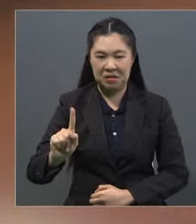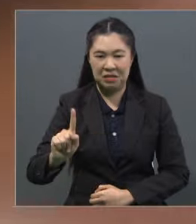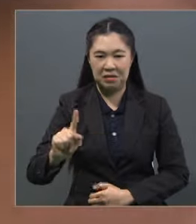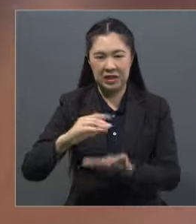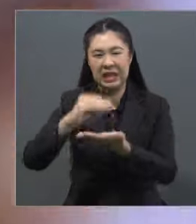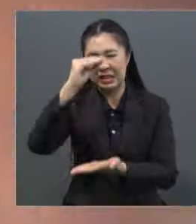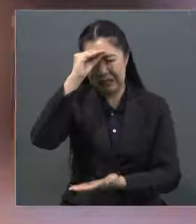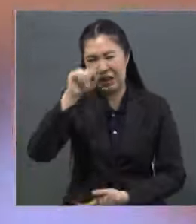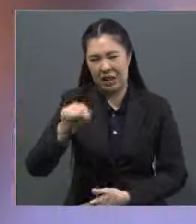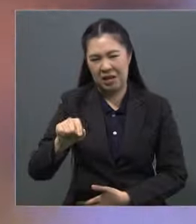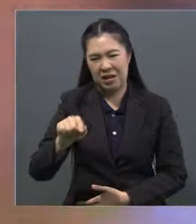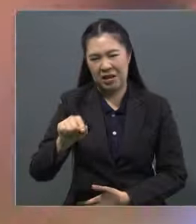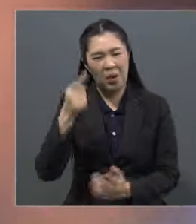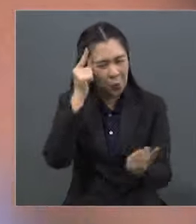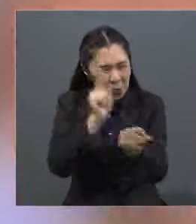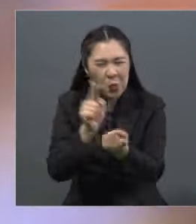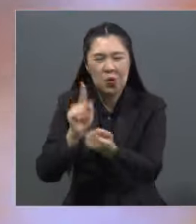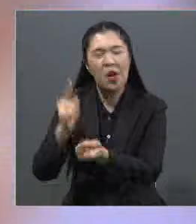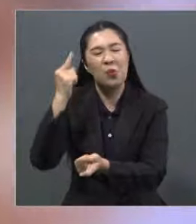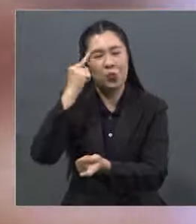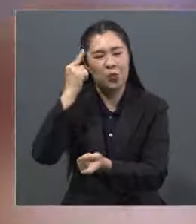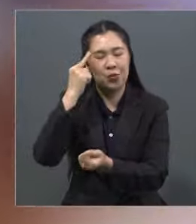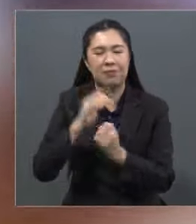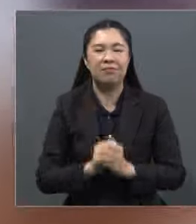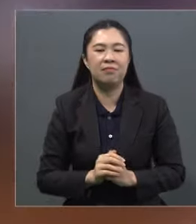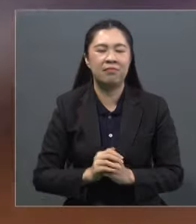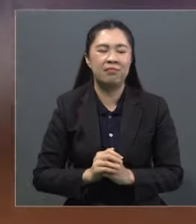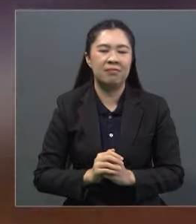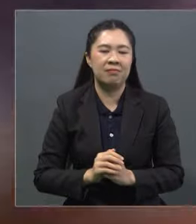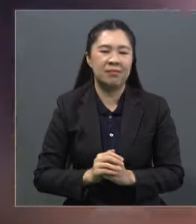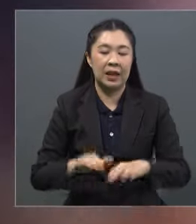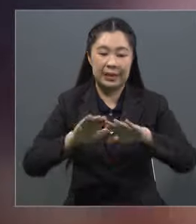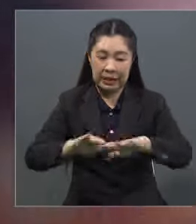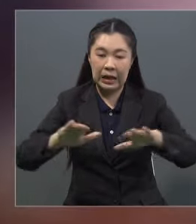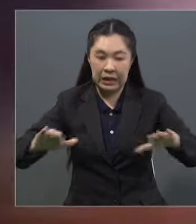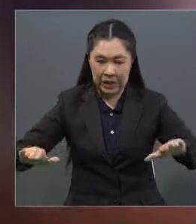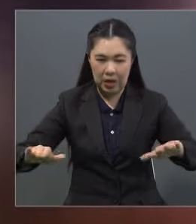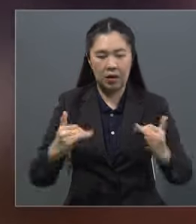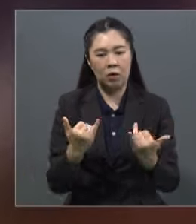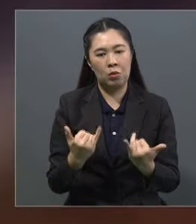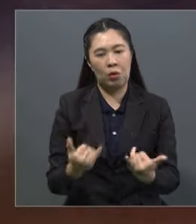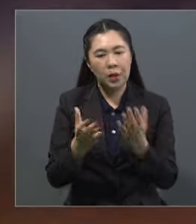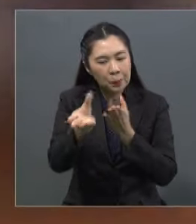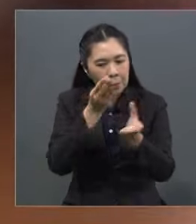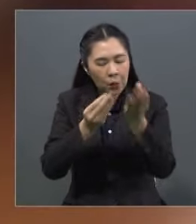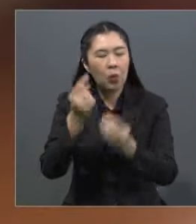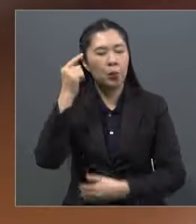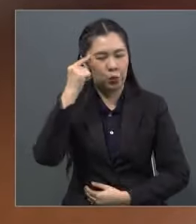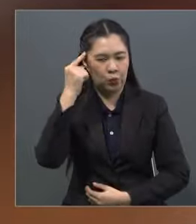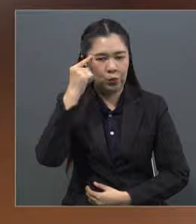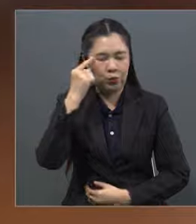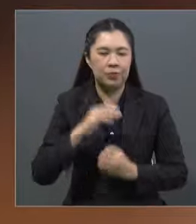ชัดเลยอ่ะรู้จักกันแล้วอ่ะเรื่องของบุหรี่ไฟฟ้านะแสดงว่าในโลกของเด็กๆเนี่ยเขาก็รับรู้กันแล้วว่ามันคืออะไร